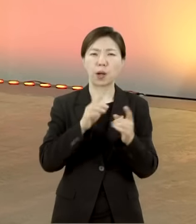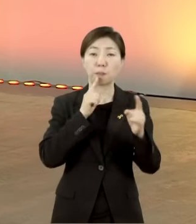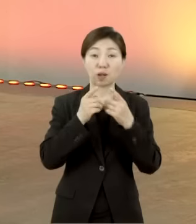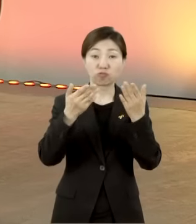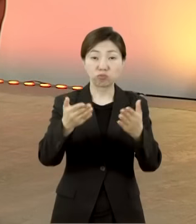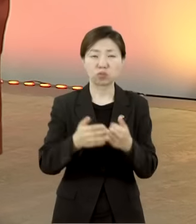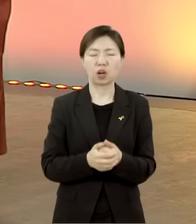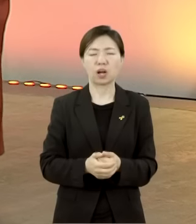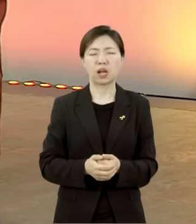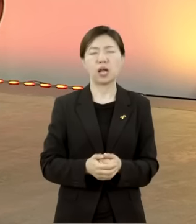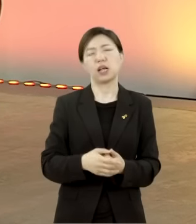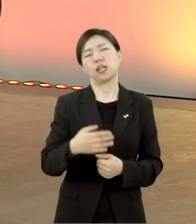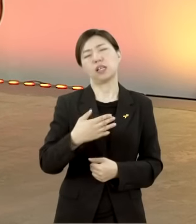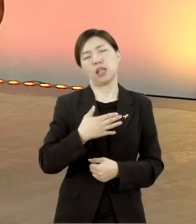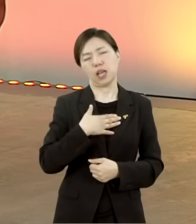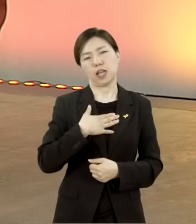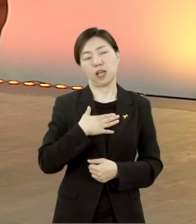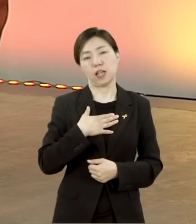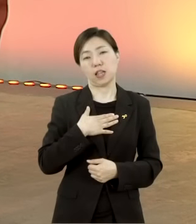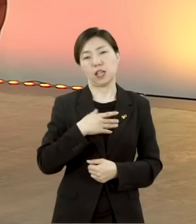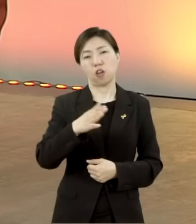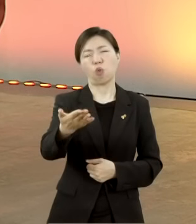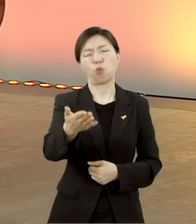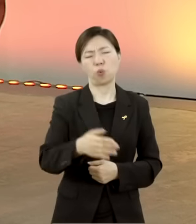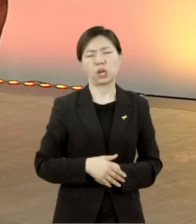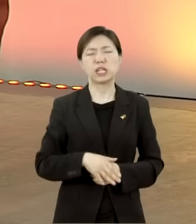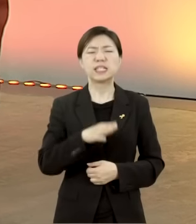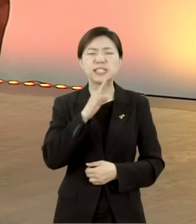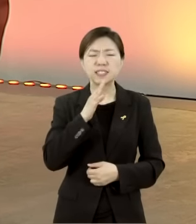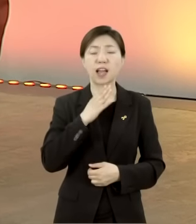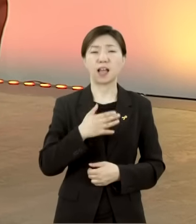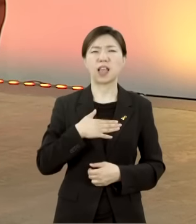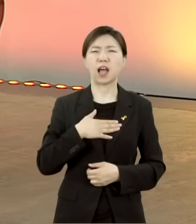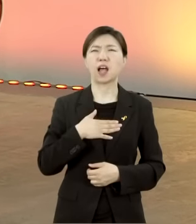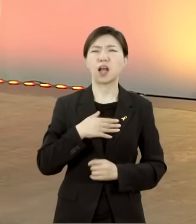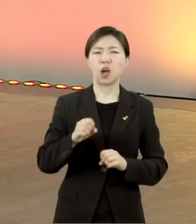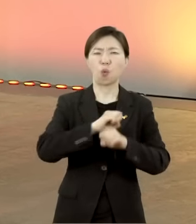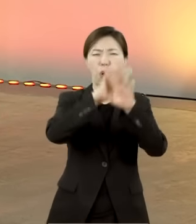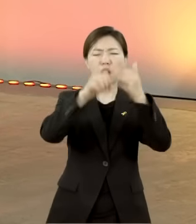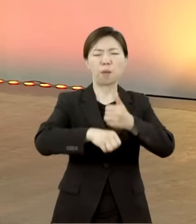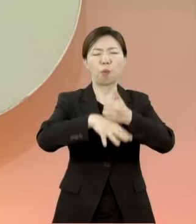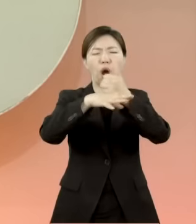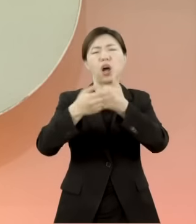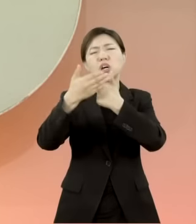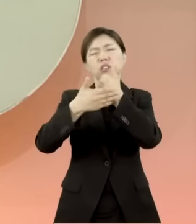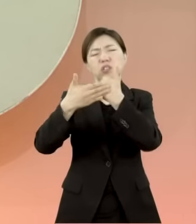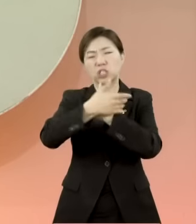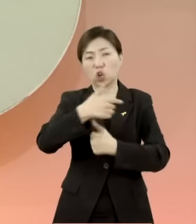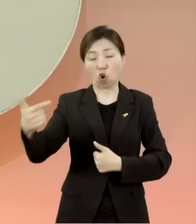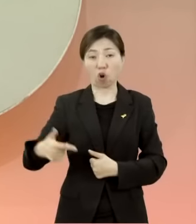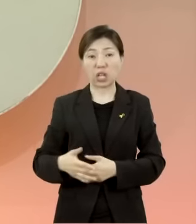광우스님 누가 뭐래도 나는 관세보살 가피 받은거다 그때 그때 떨어지는 그